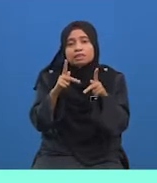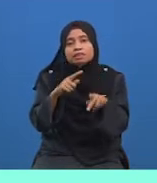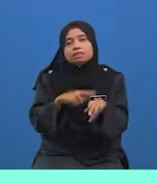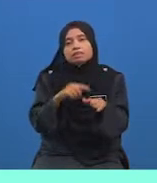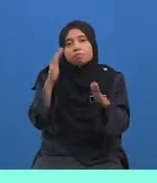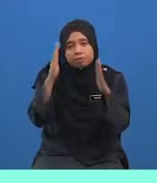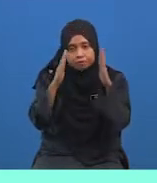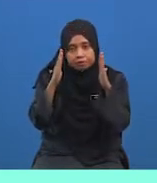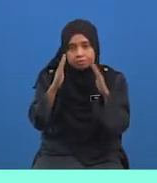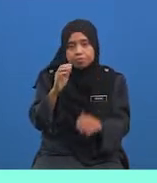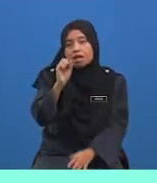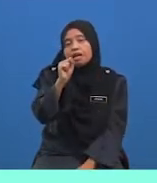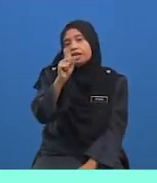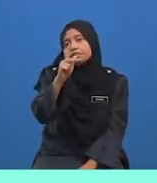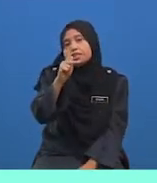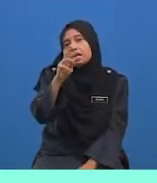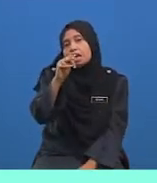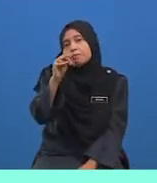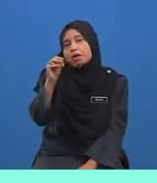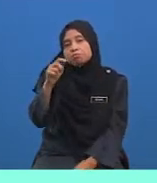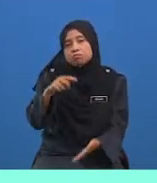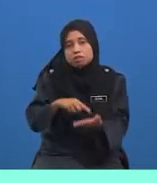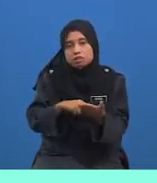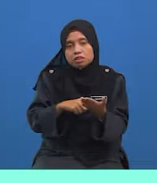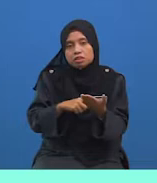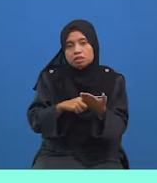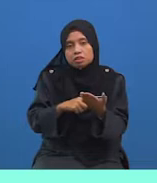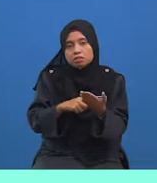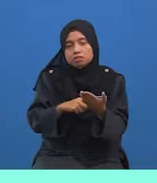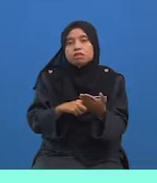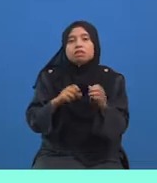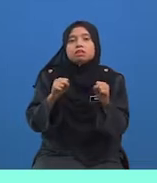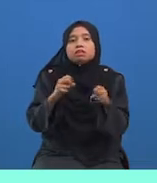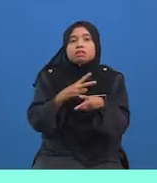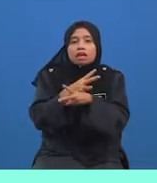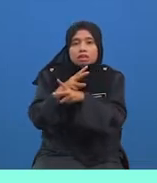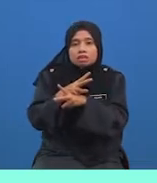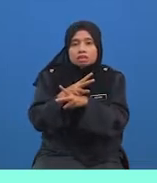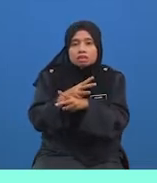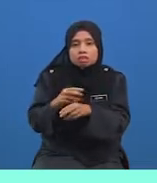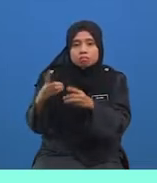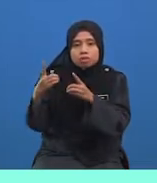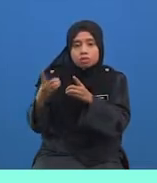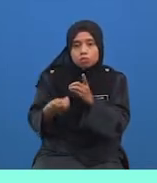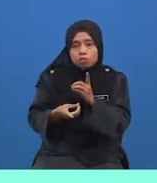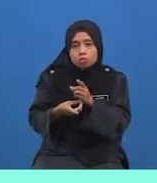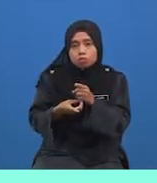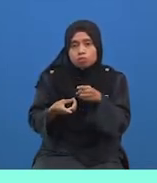Malaysia. SKMM ini juga bertindak untuk mendukung Akta